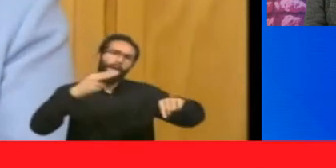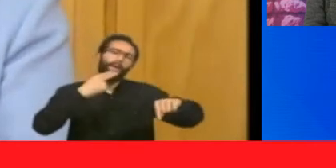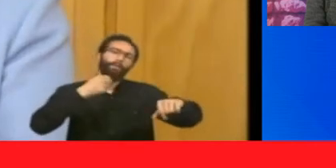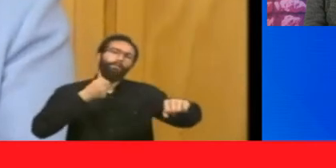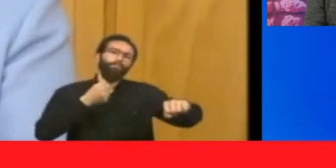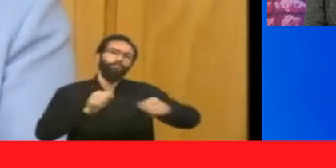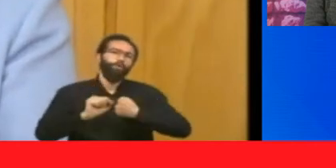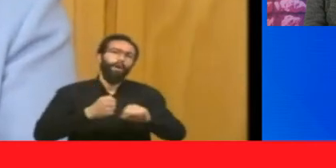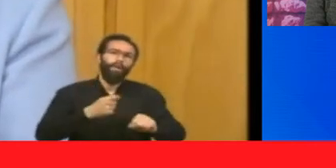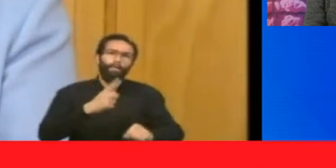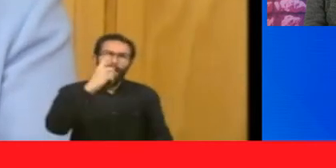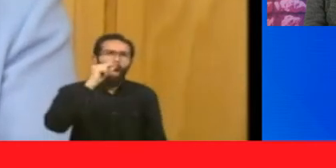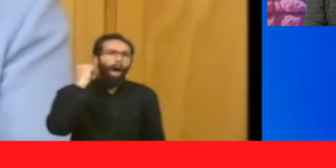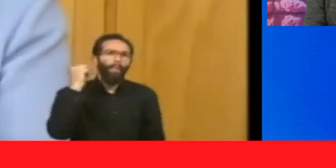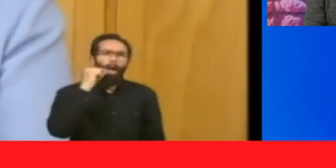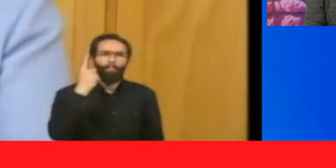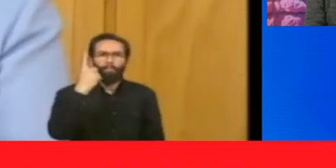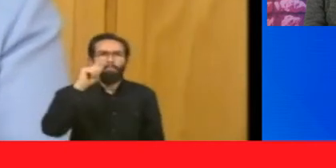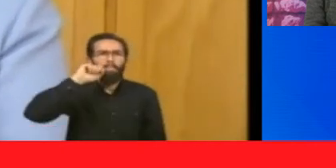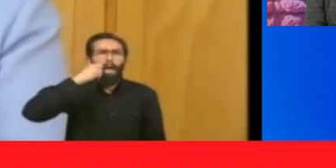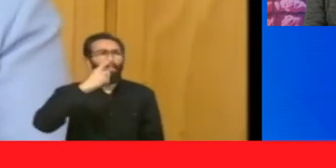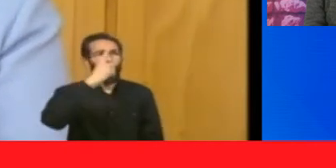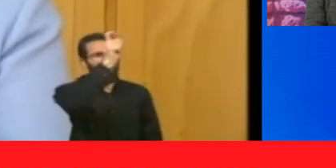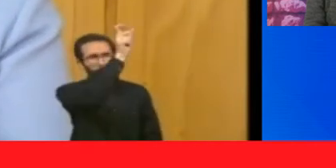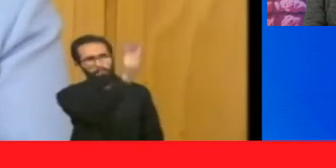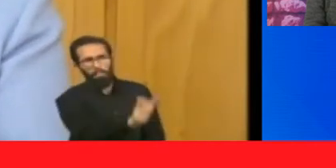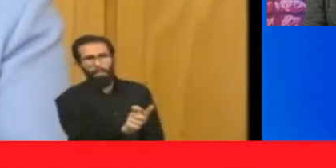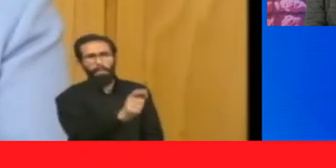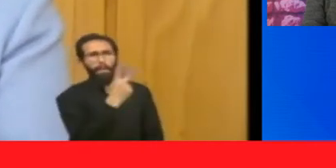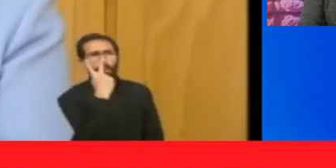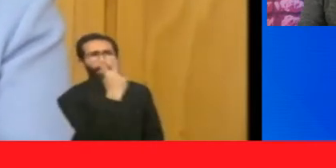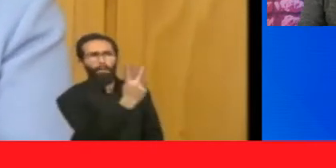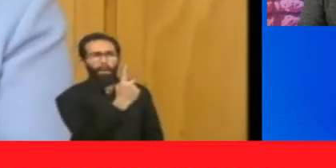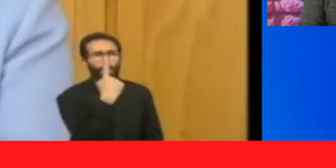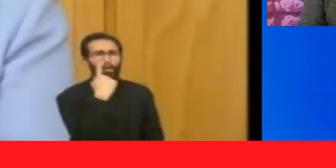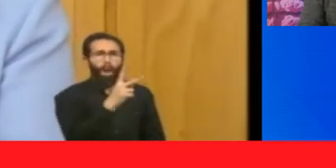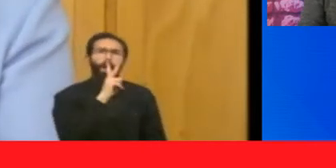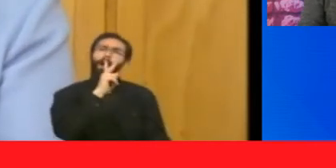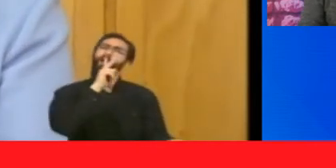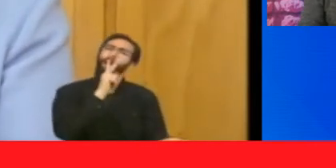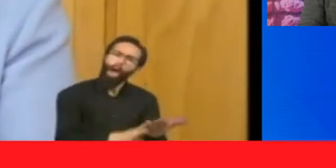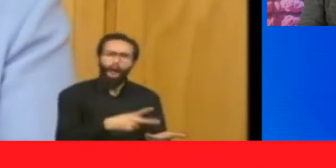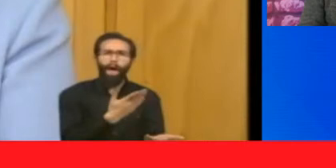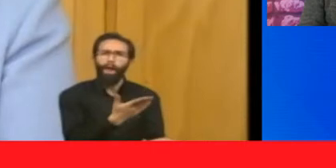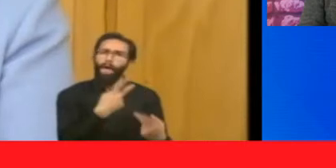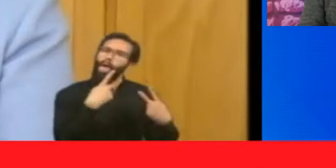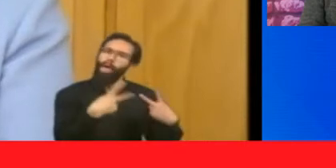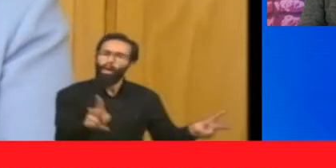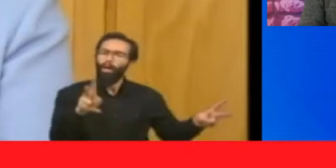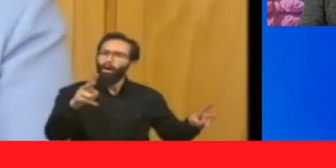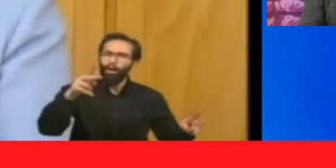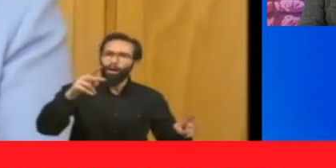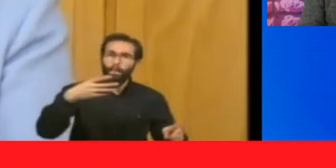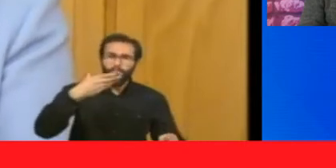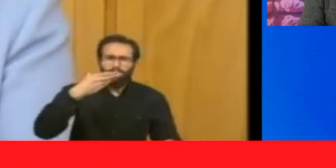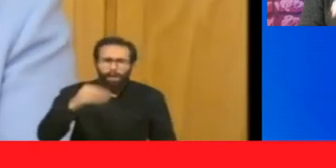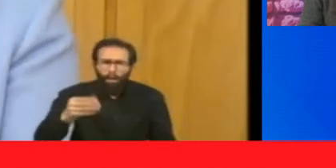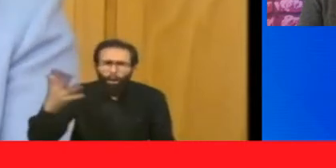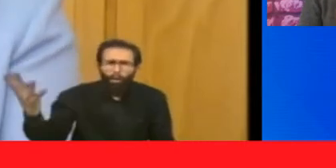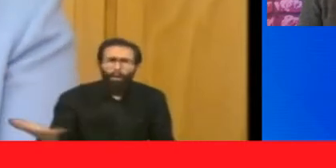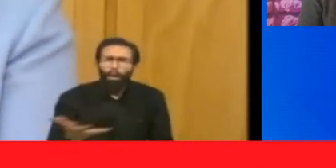yarısı kararıyla milyonlarca kadının hayatını ilgilendiren İstanbul Sözleşmesi'nden